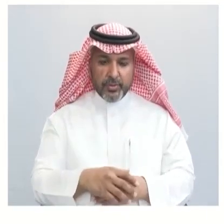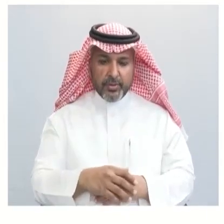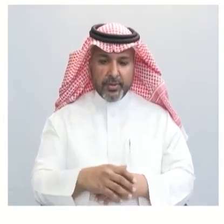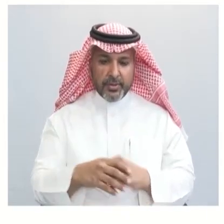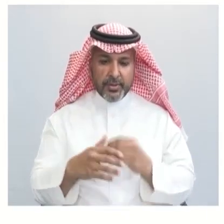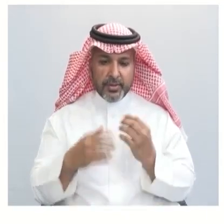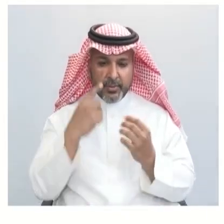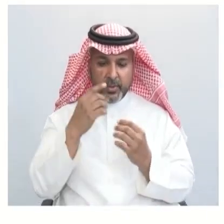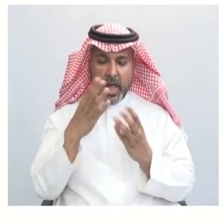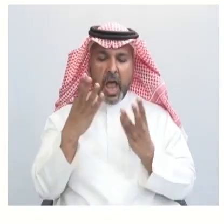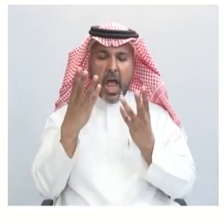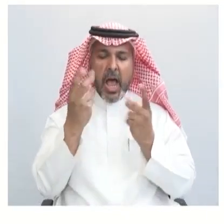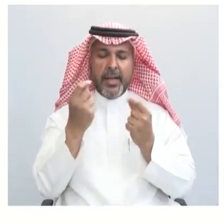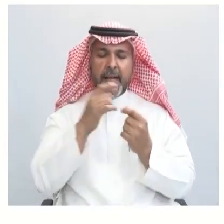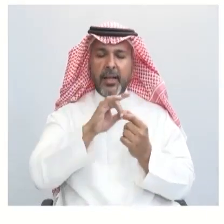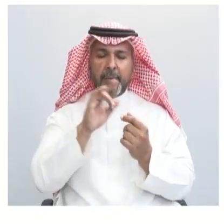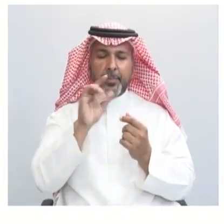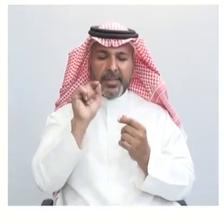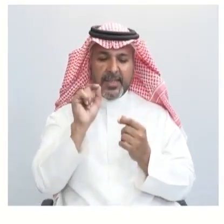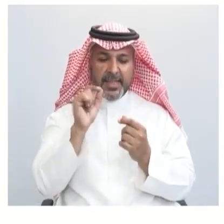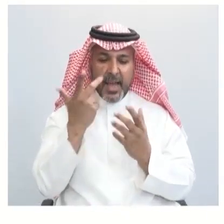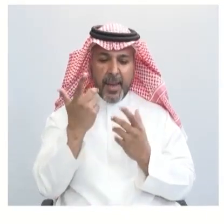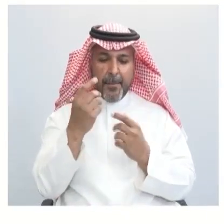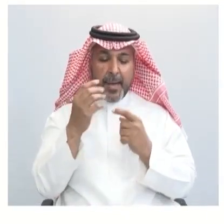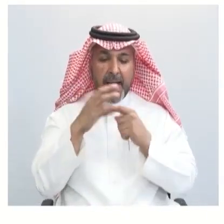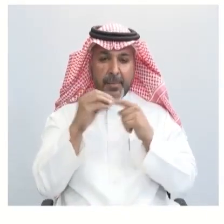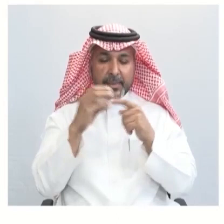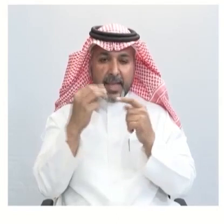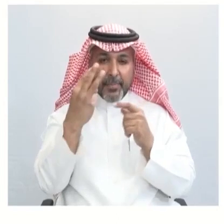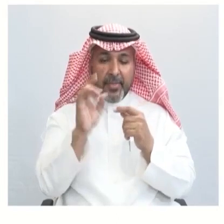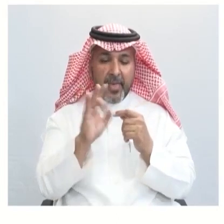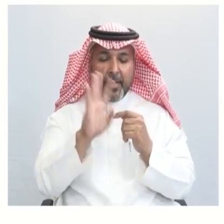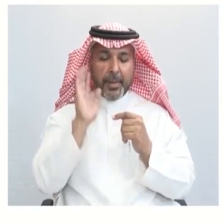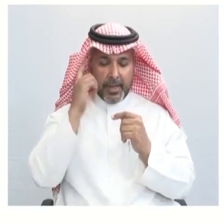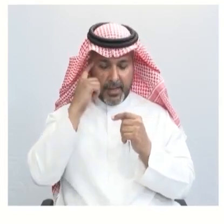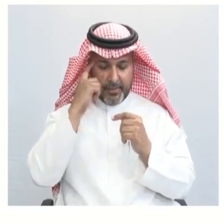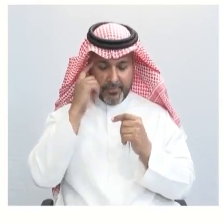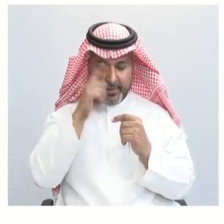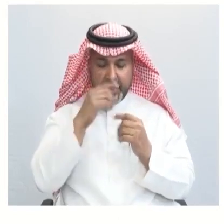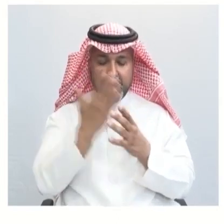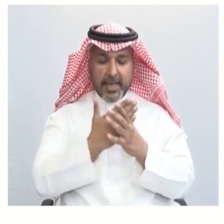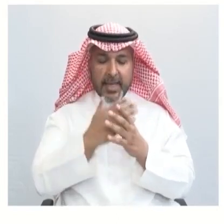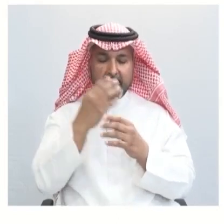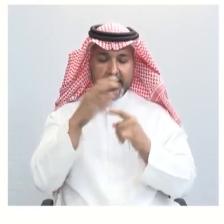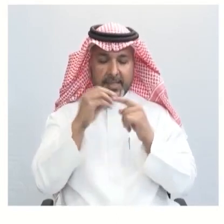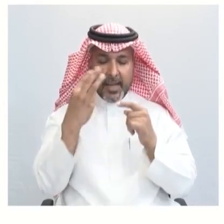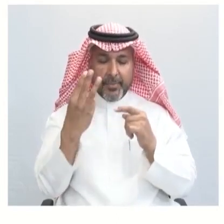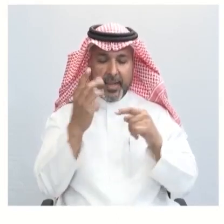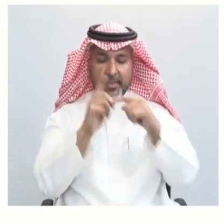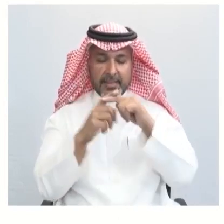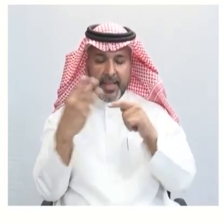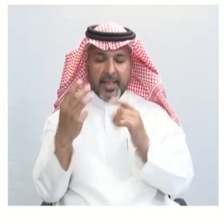ممتاز جميع الاعداد الحقيقيه ما عدا سالب 3 لان سالب 3 ئد 3 راح